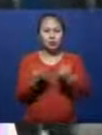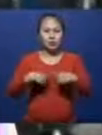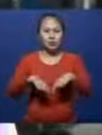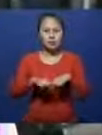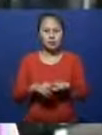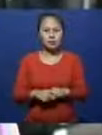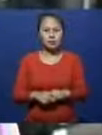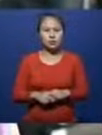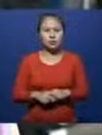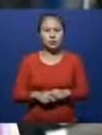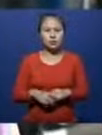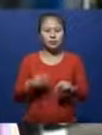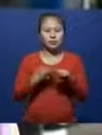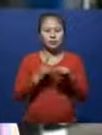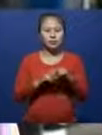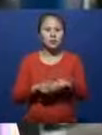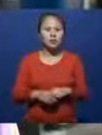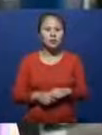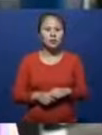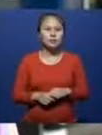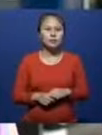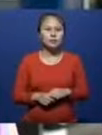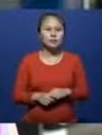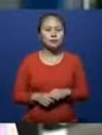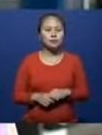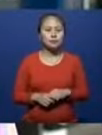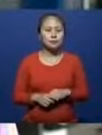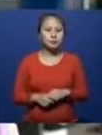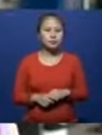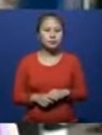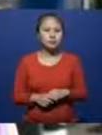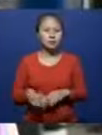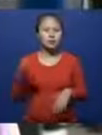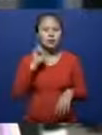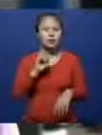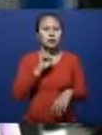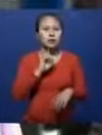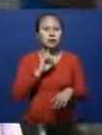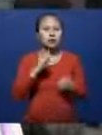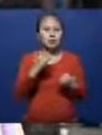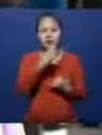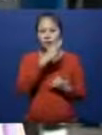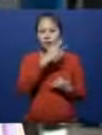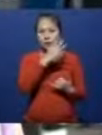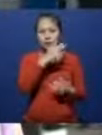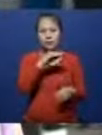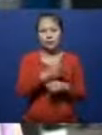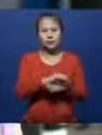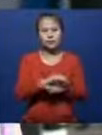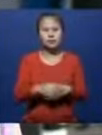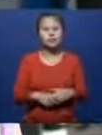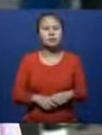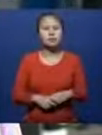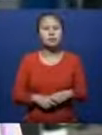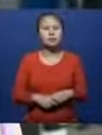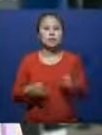халықаралық ИКАО ұйымының 3-ші санаты бойынша сертификатталған. Және орнатылған заманауи жабдықтар